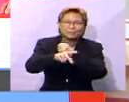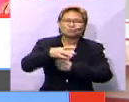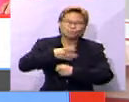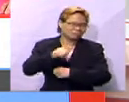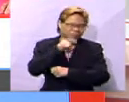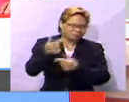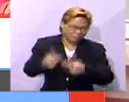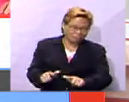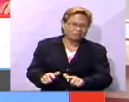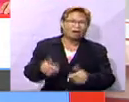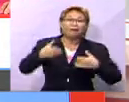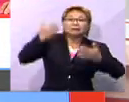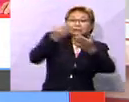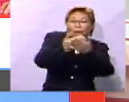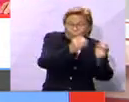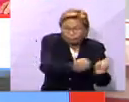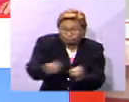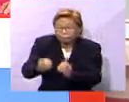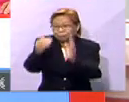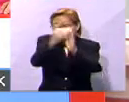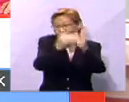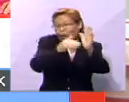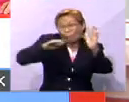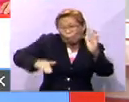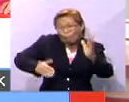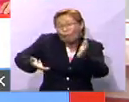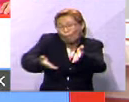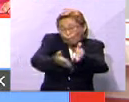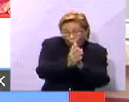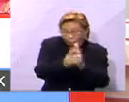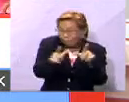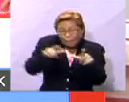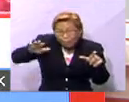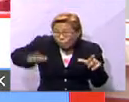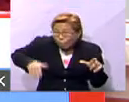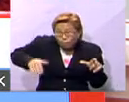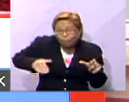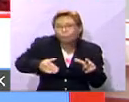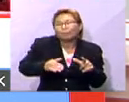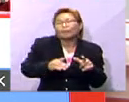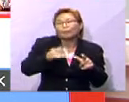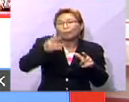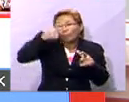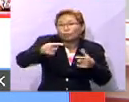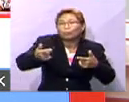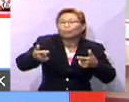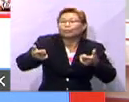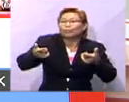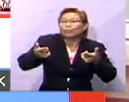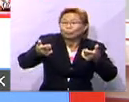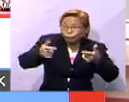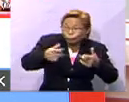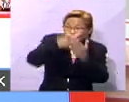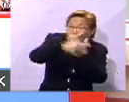Beliau berkata walaupun sehingga ini penganjur acara itu belum membuat permohonan permit bagi membolehkan acara itu berlangsung beliau telah